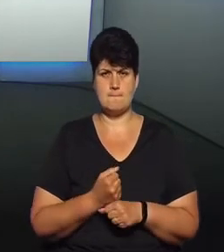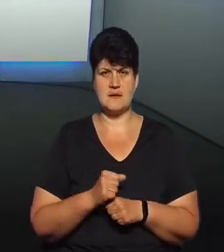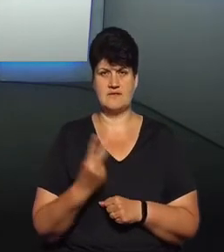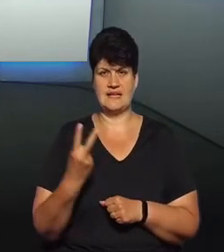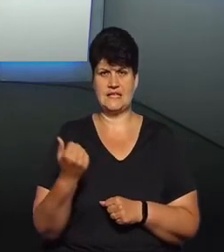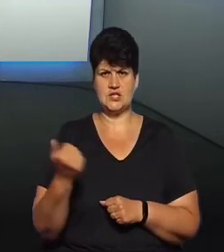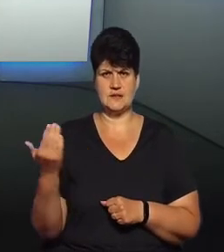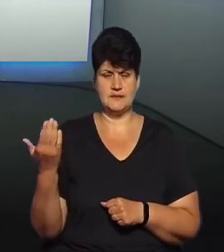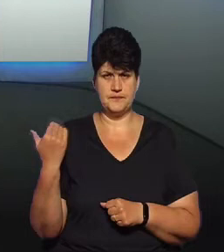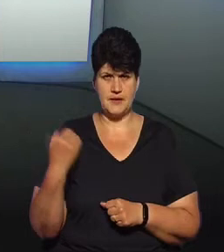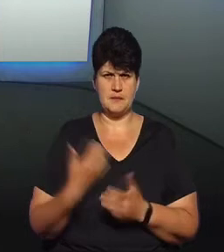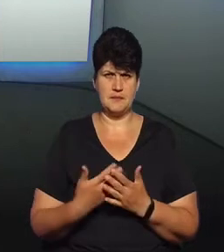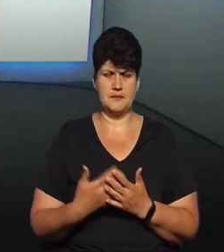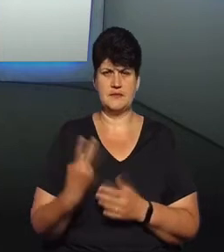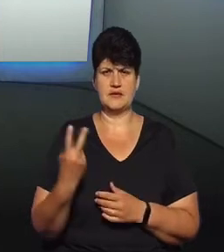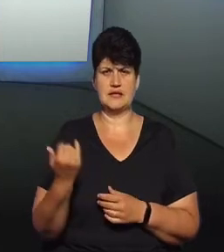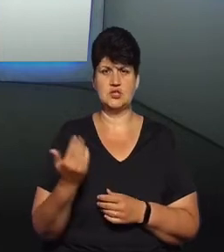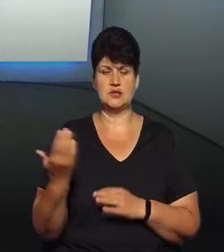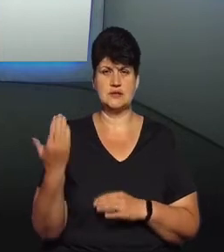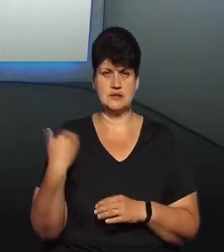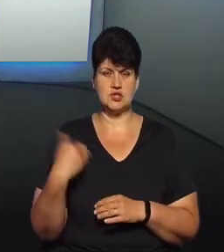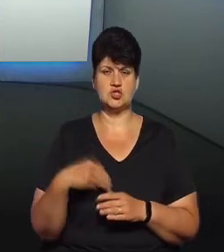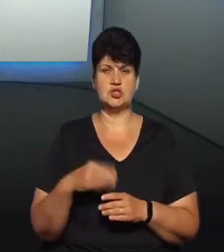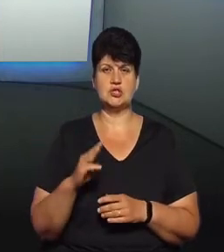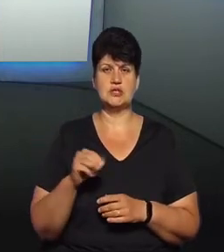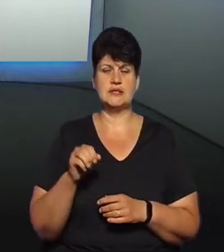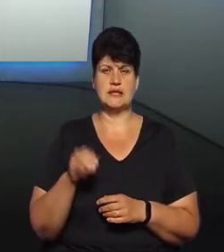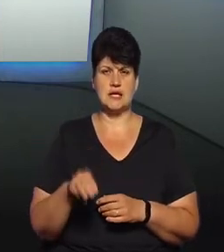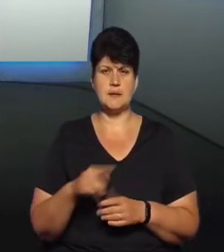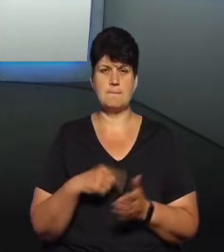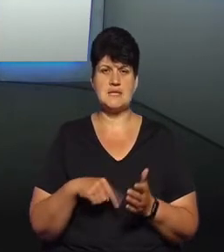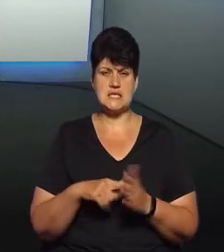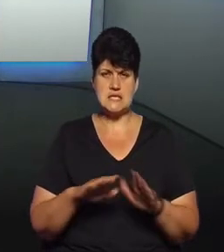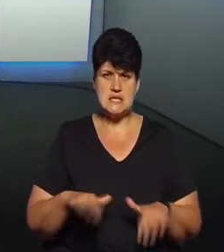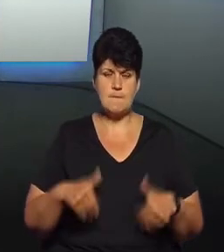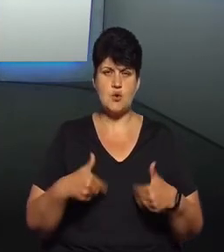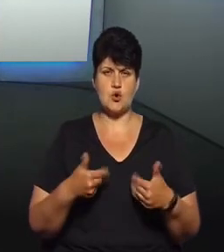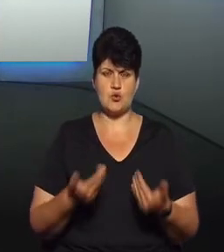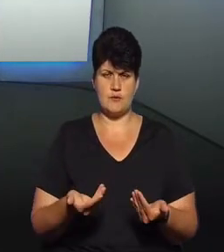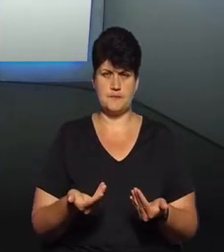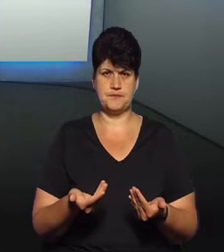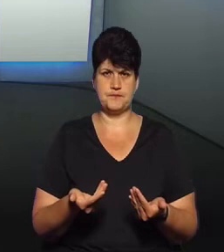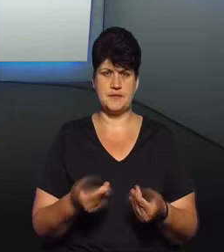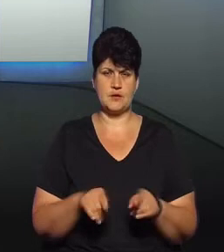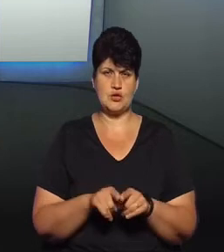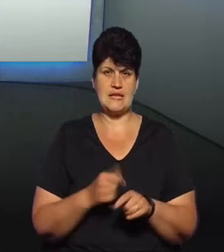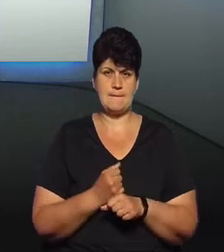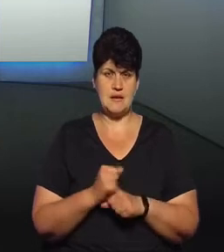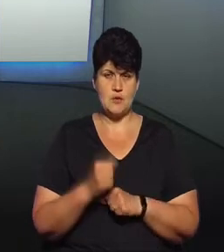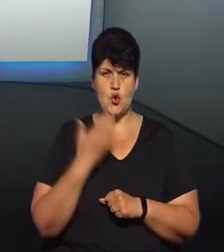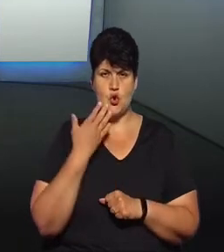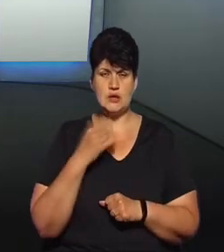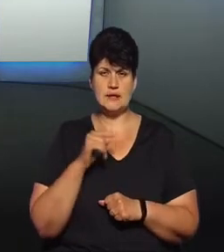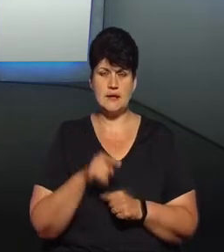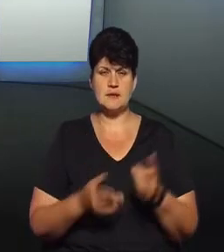Практично два тижні тому штаб міський з боротьби коронавірусу запропонував такий принцип більше схожий на примус, так? Коли там, якщо працівники комунальної